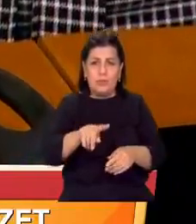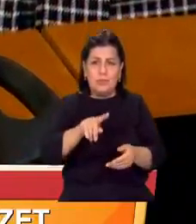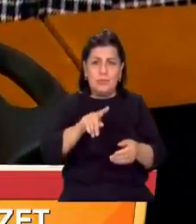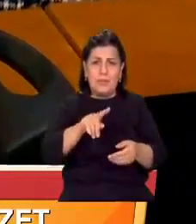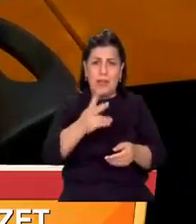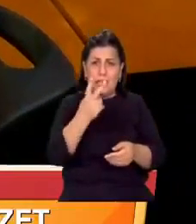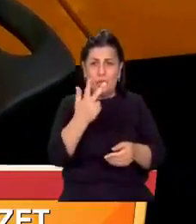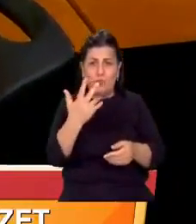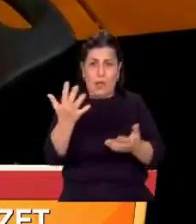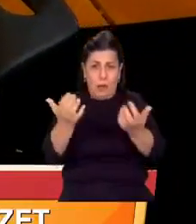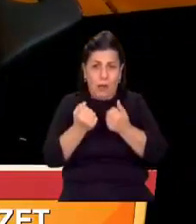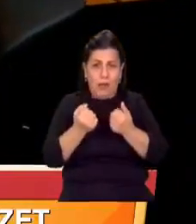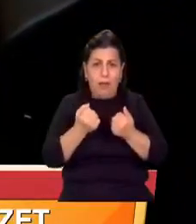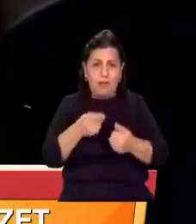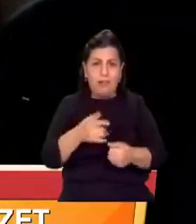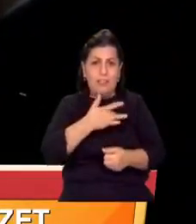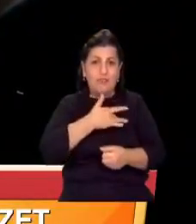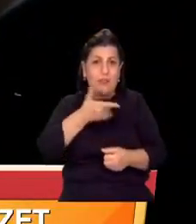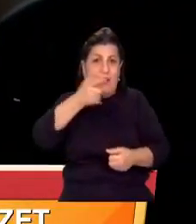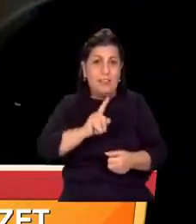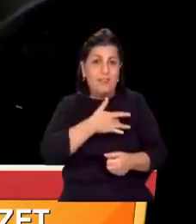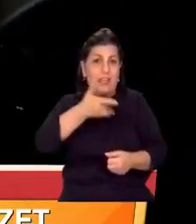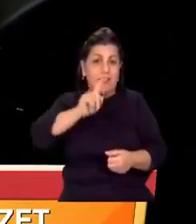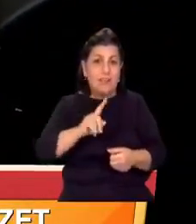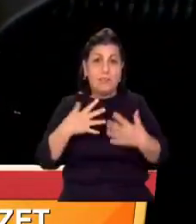ilgili değiştirmiyor canlı canlı capcanlı ve sağlık